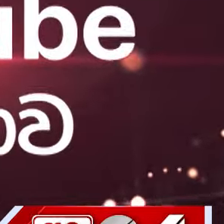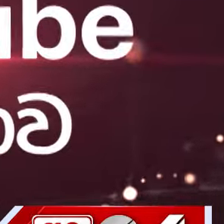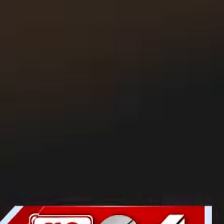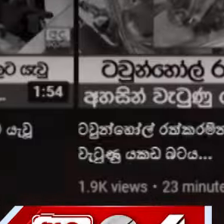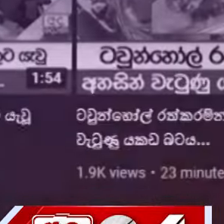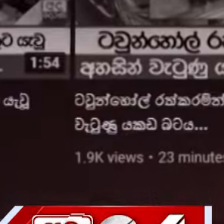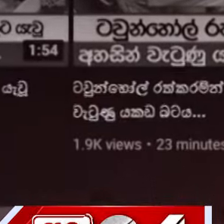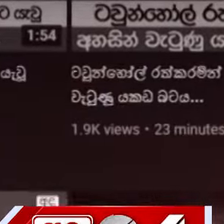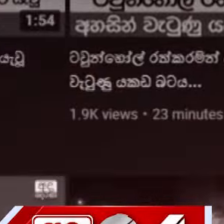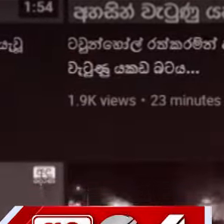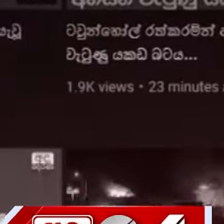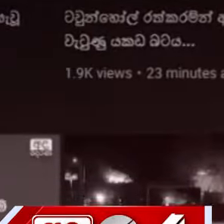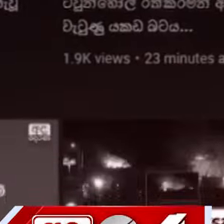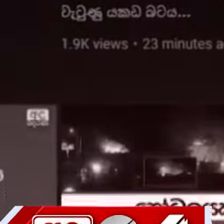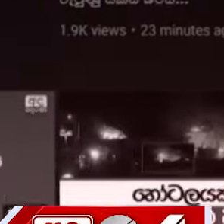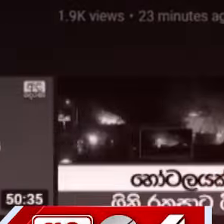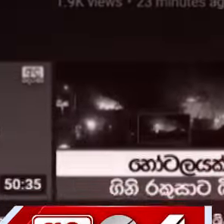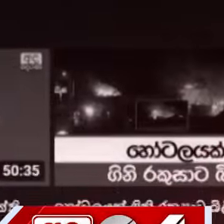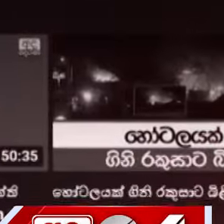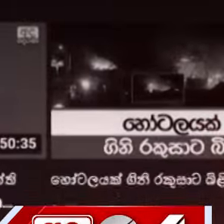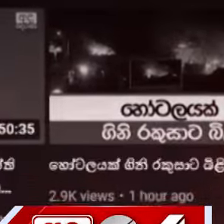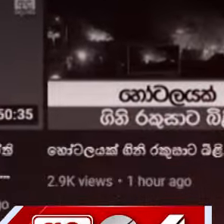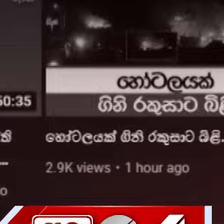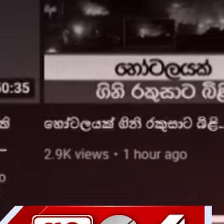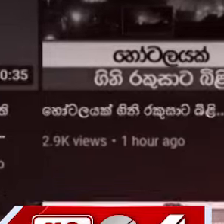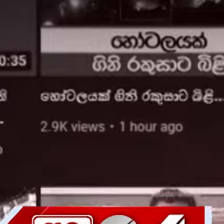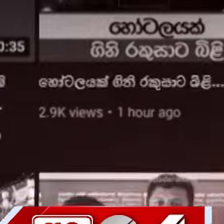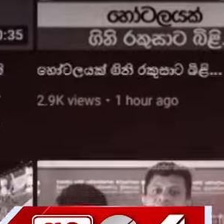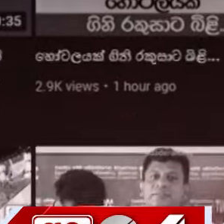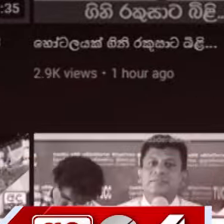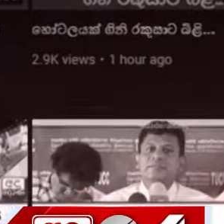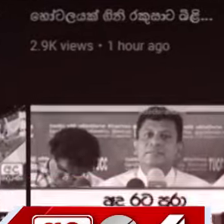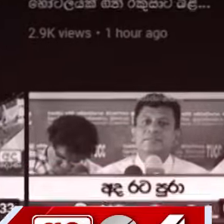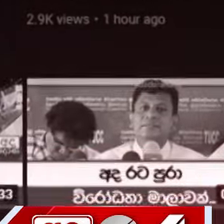නාලිකාව YouTube අද දෙරණ දැන්ම subscribe කරන්න